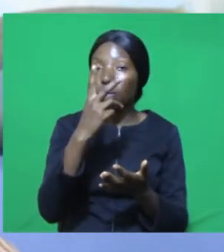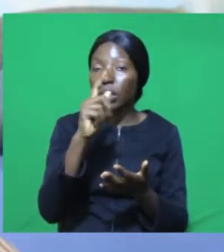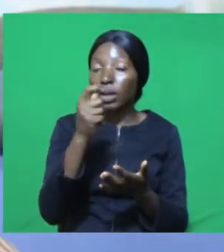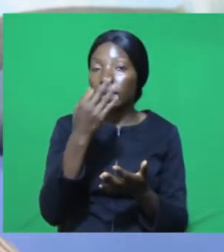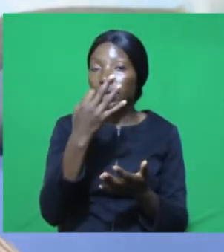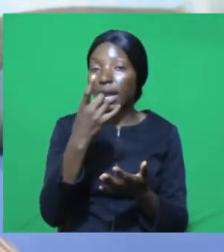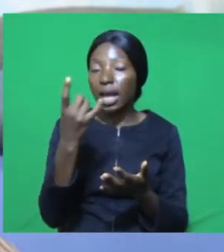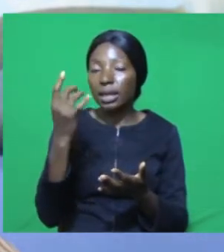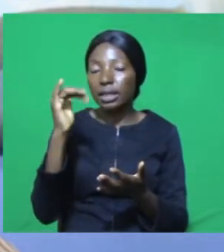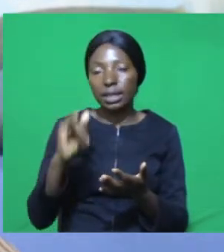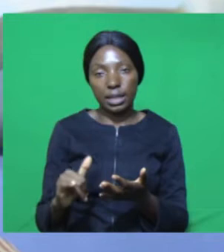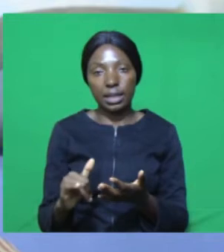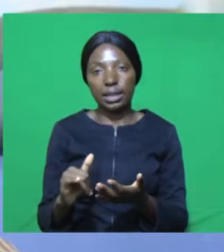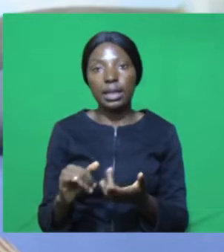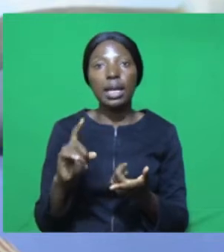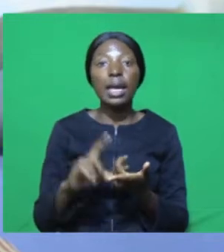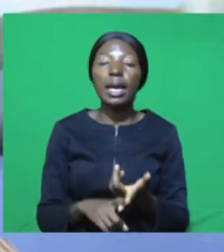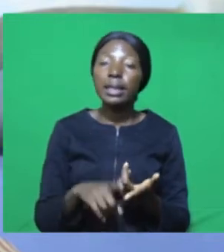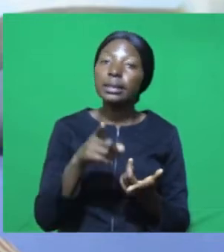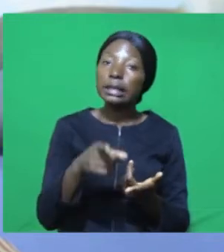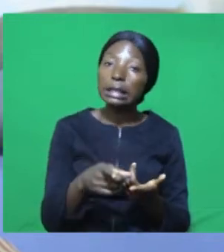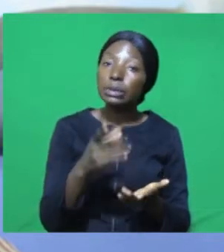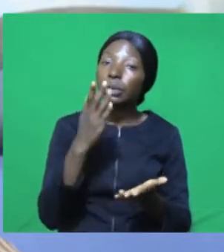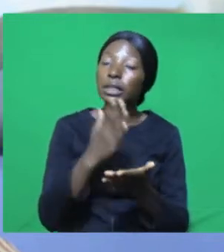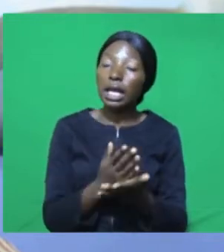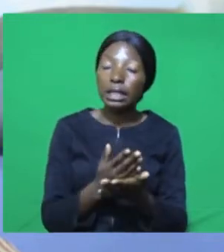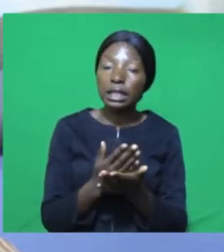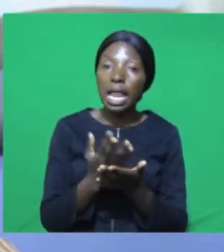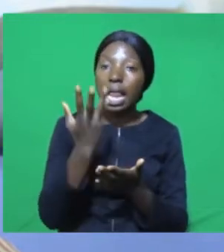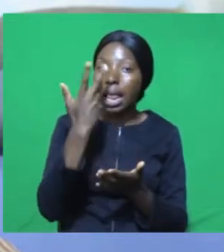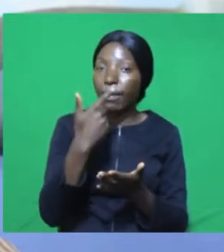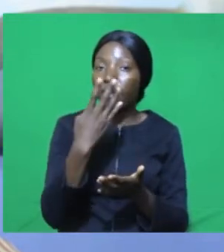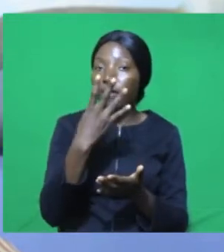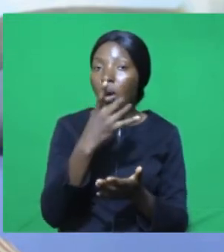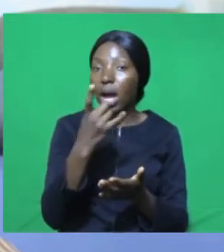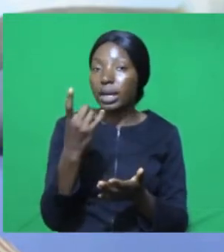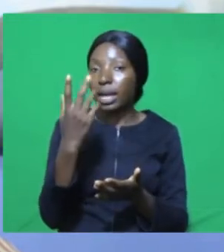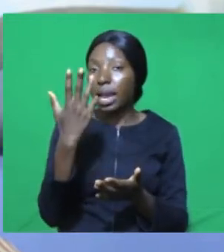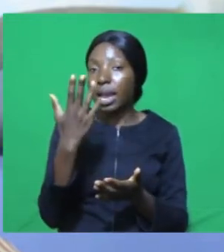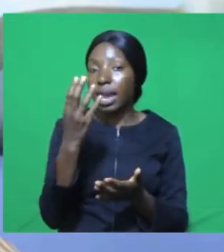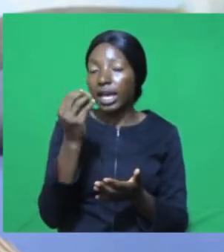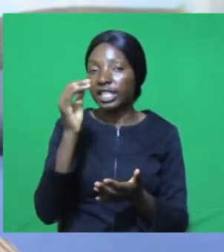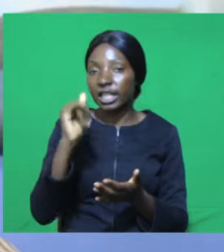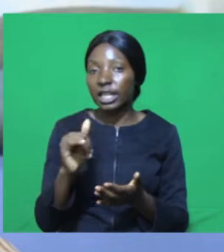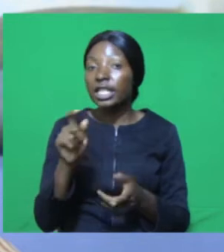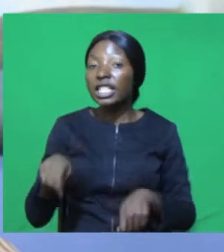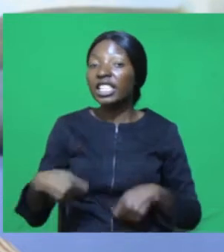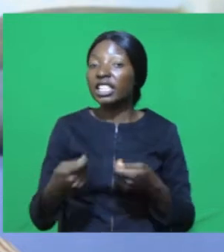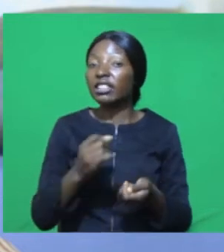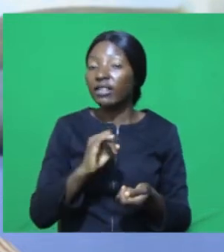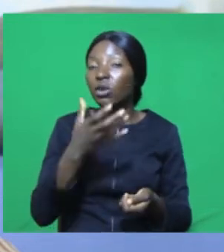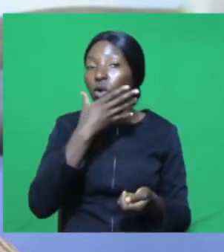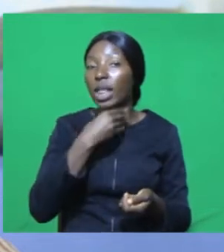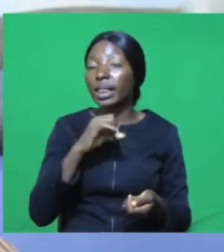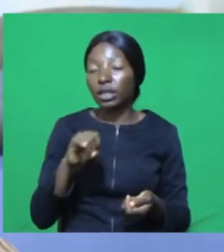2300 years. Saka ndopi zvakare patinotanga kuverenga 490 years dzevaIsraeri.